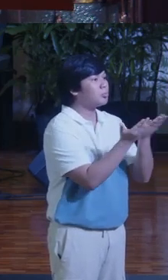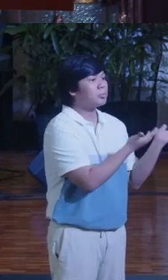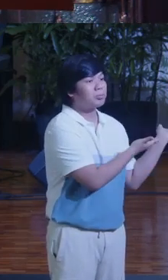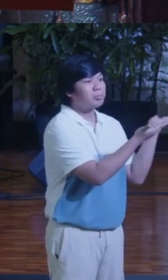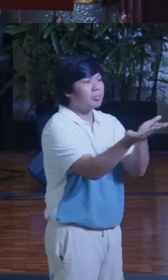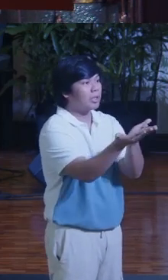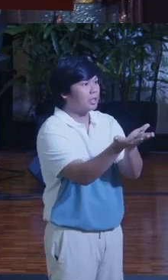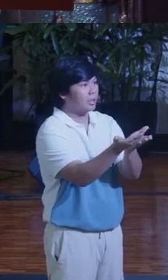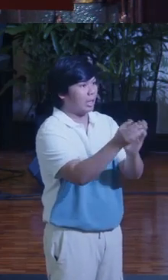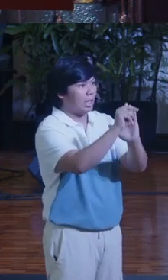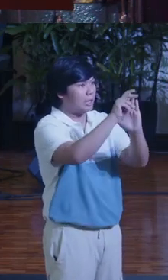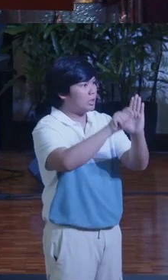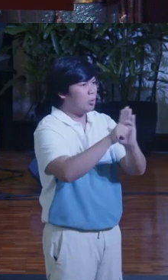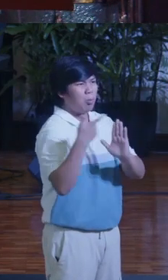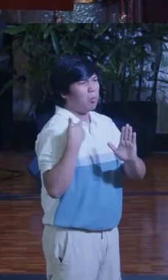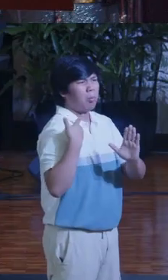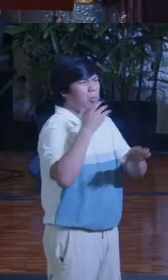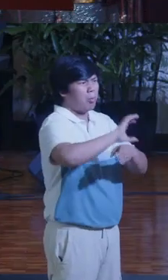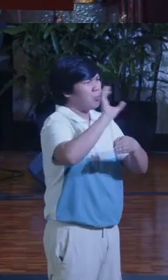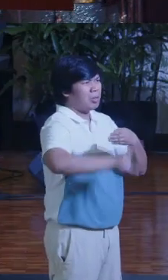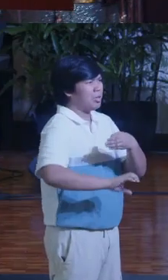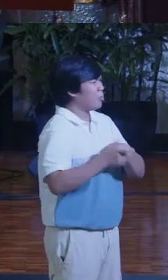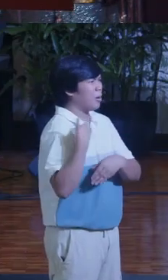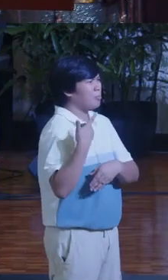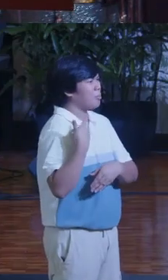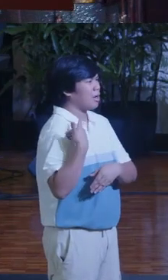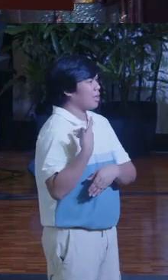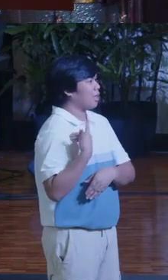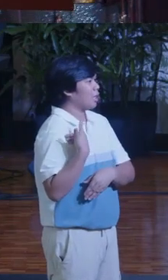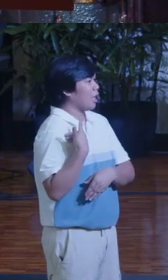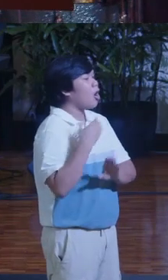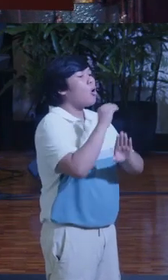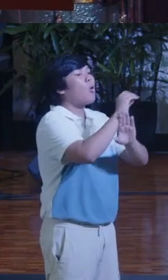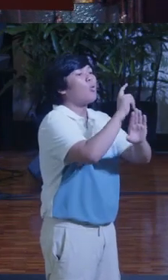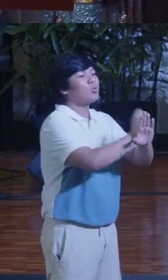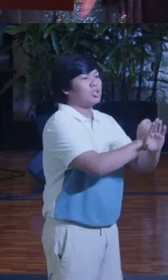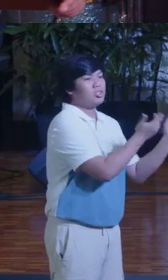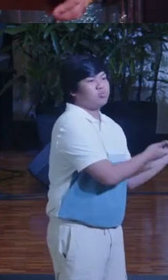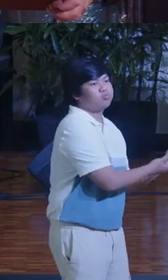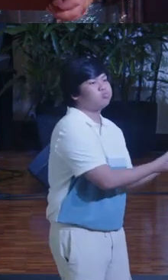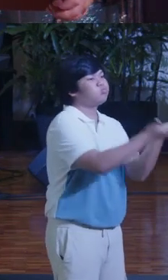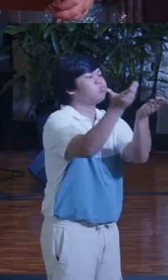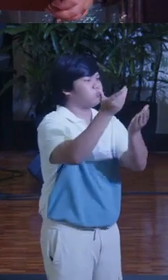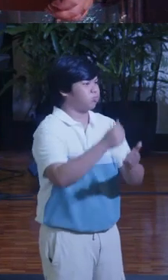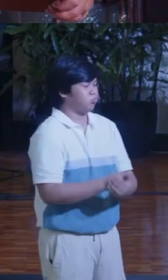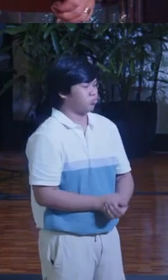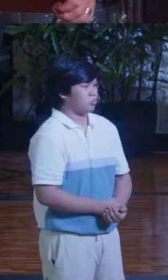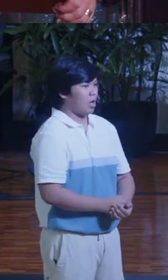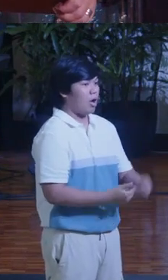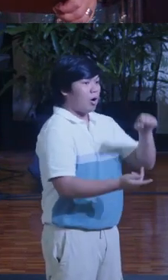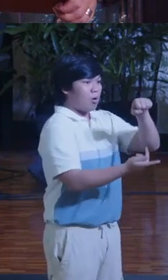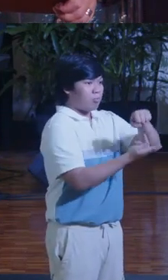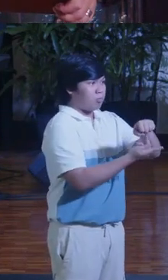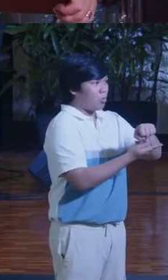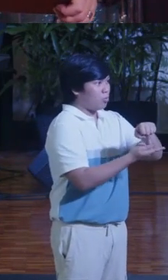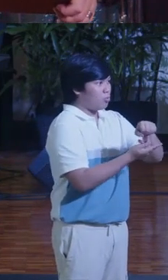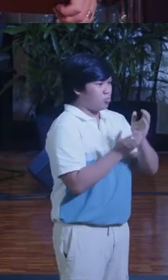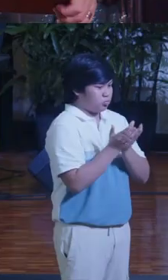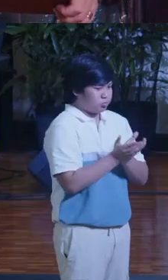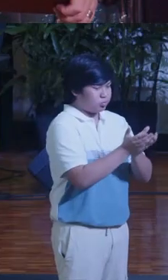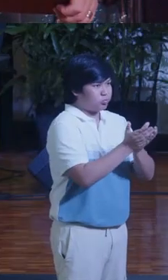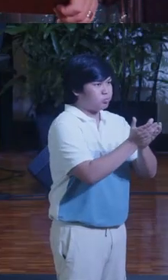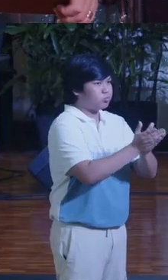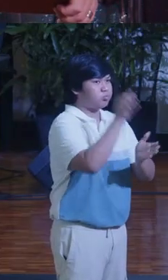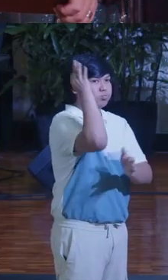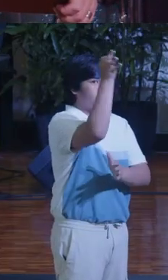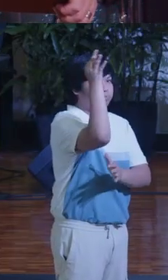Testament. Old Testament po, wala pang New Testament nung nagmi-mission si Saul at si Barnabas. Ito po ay during